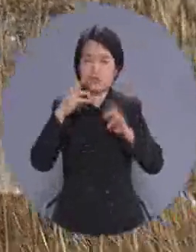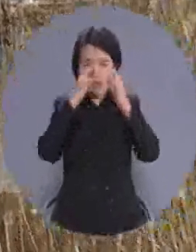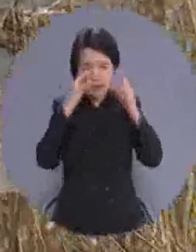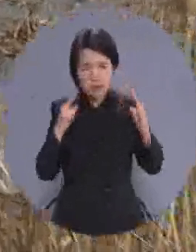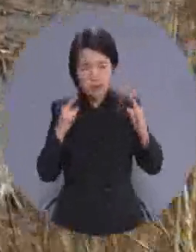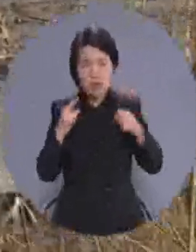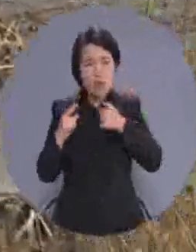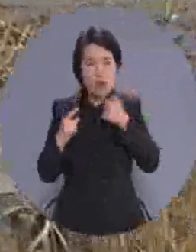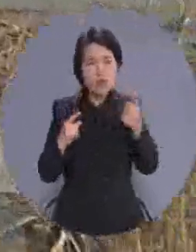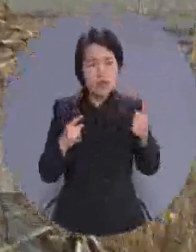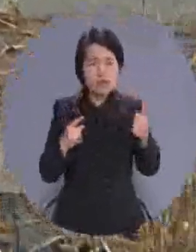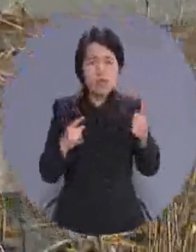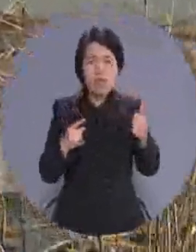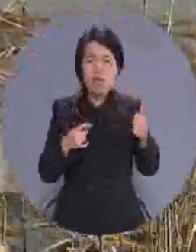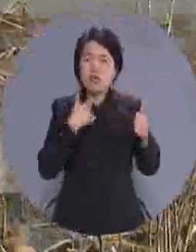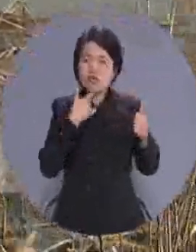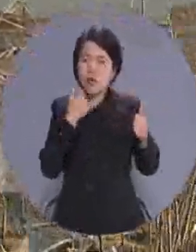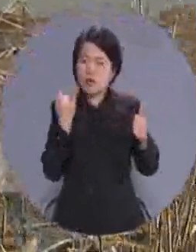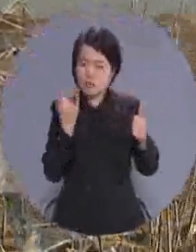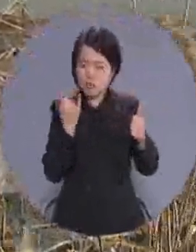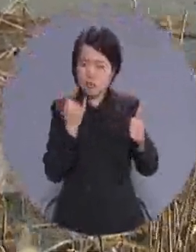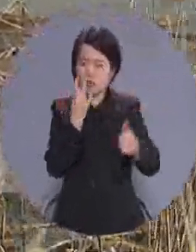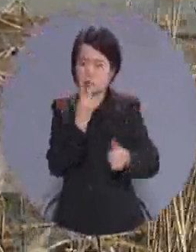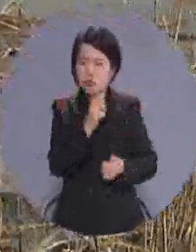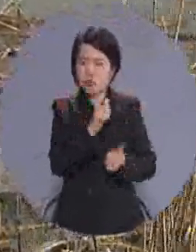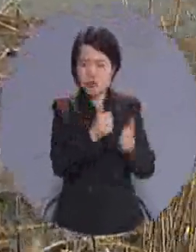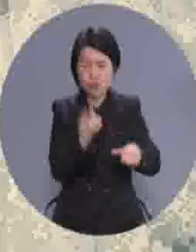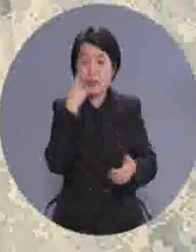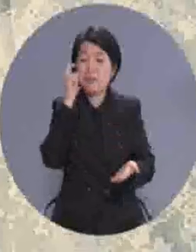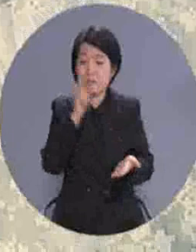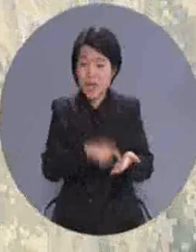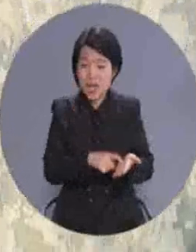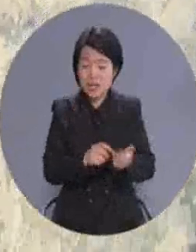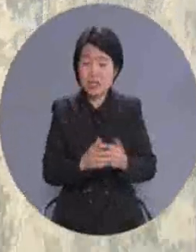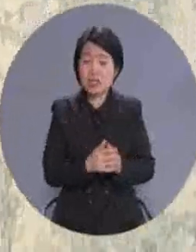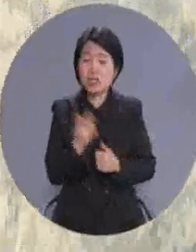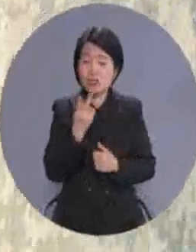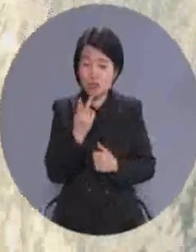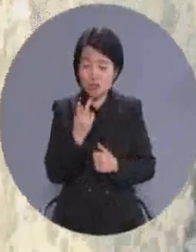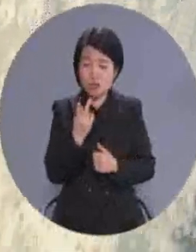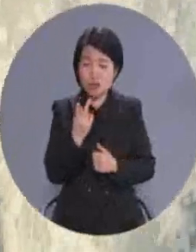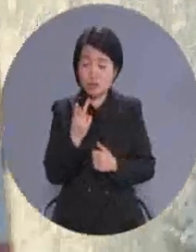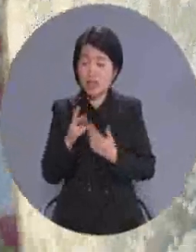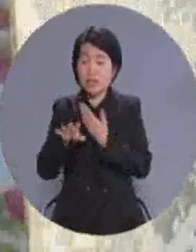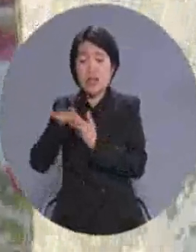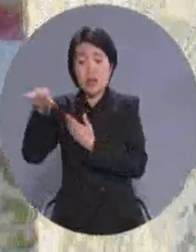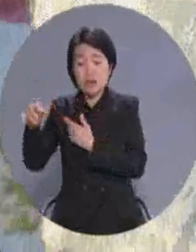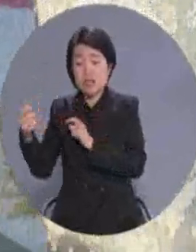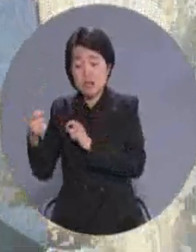안에서 50대 남성과 60대 여성이 숨진 채 발견됐습니다. 이들과 함께 낚시를 온 일행이